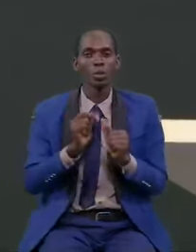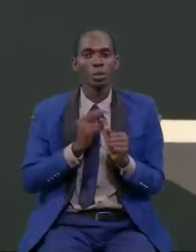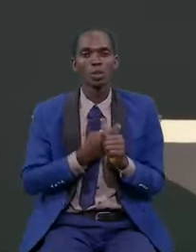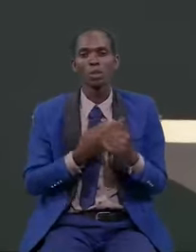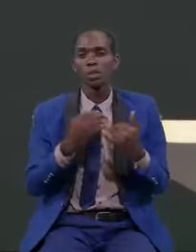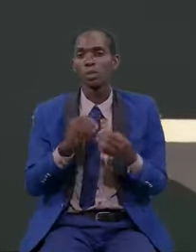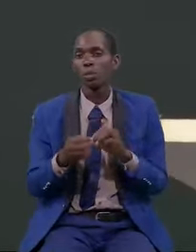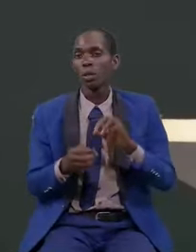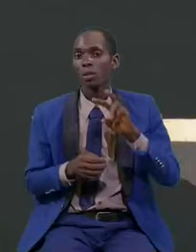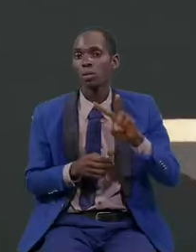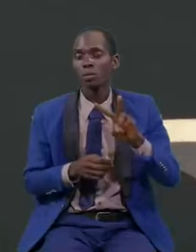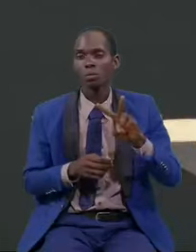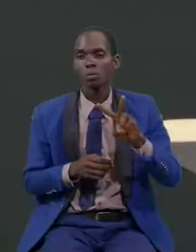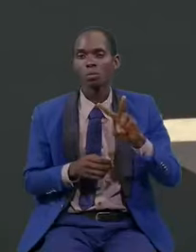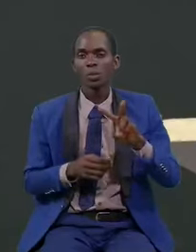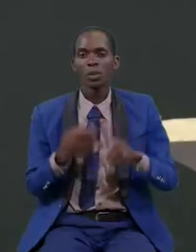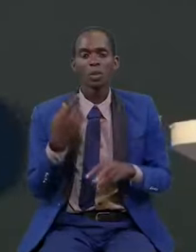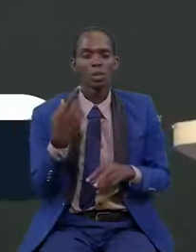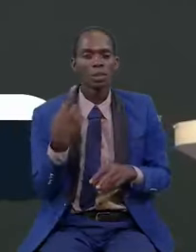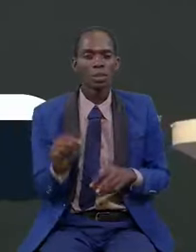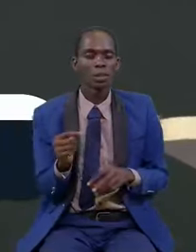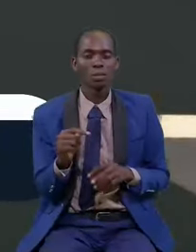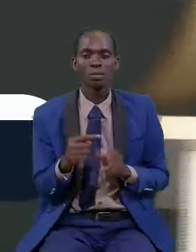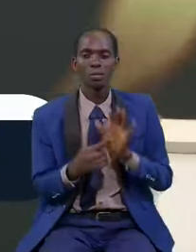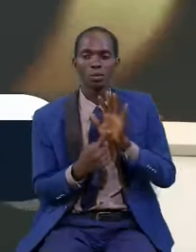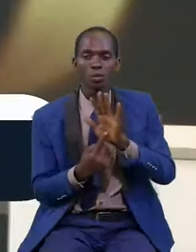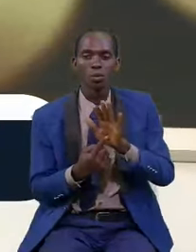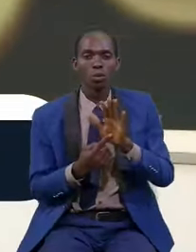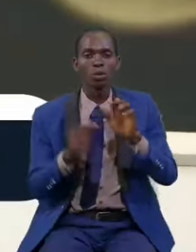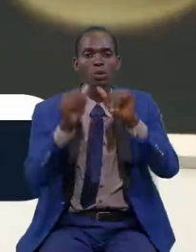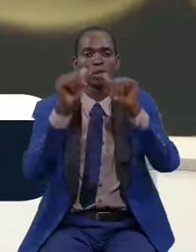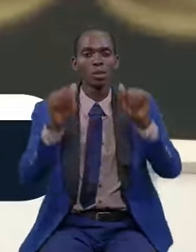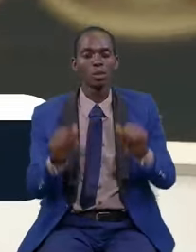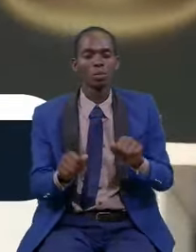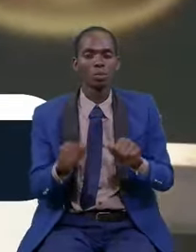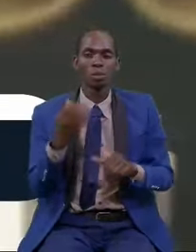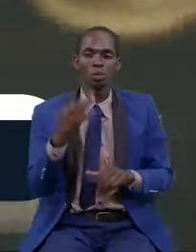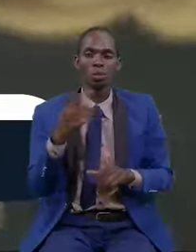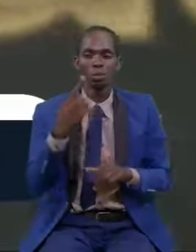le numéro 2 ici. Nous allons voir l'empreinte du Père.